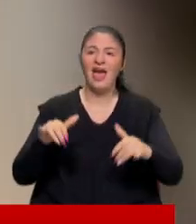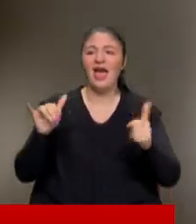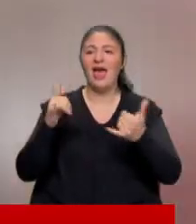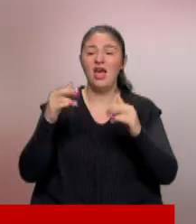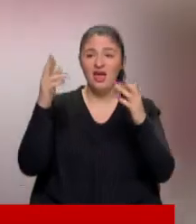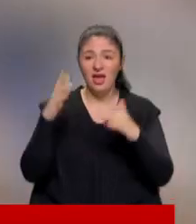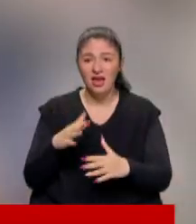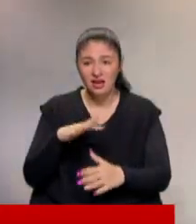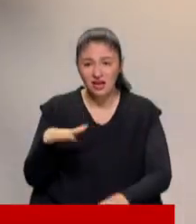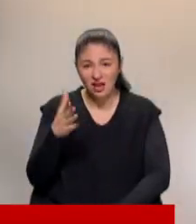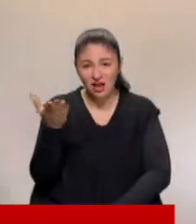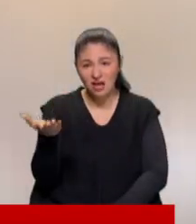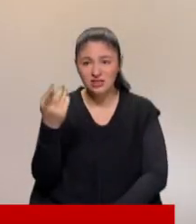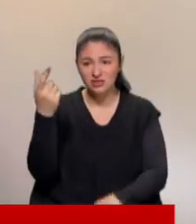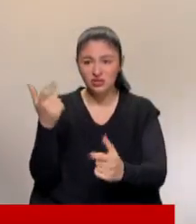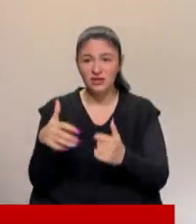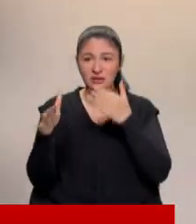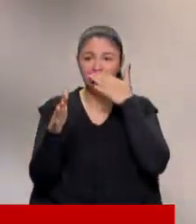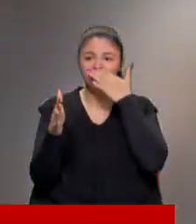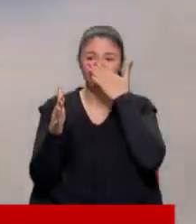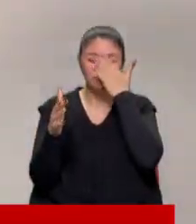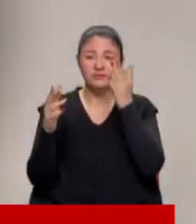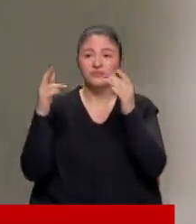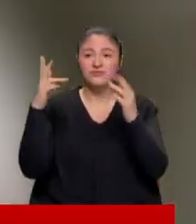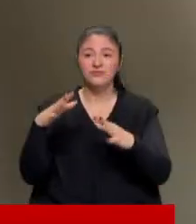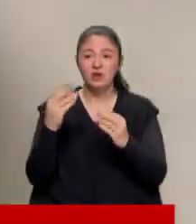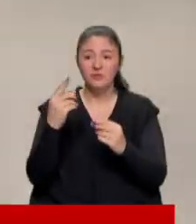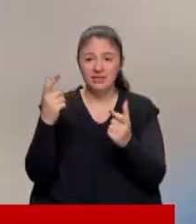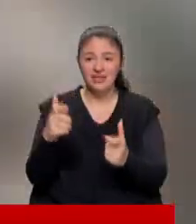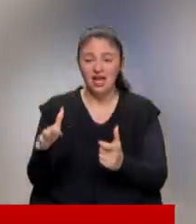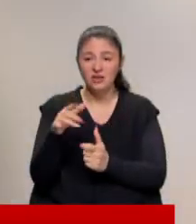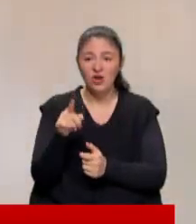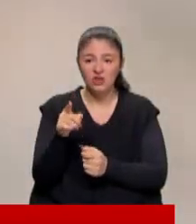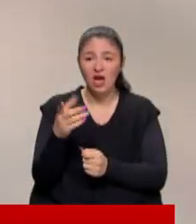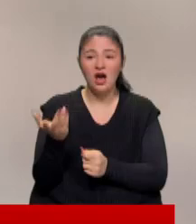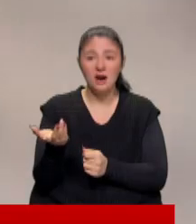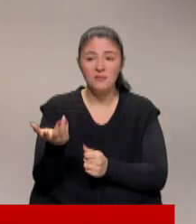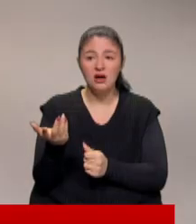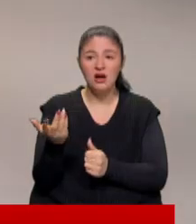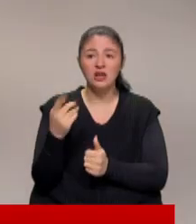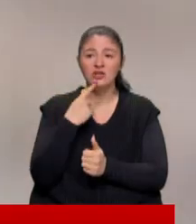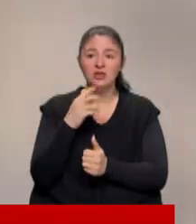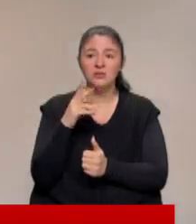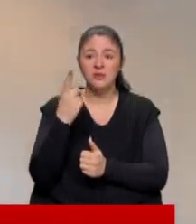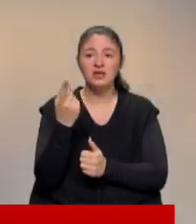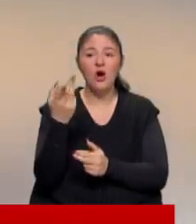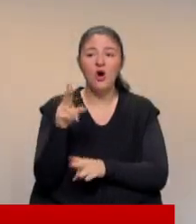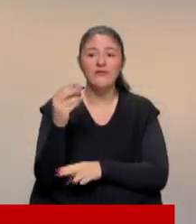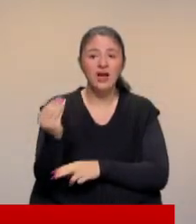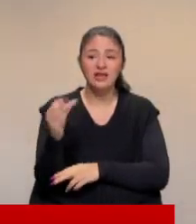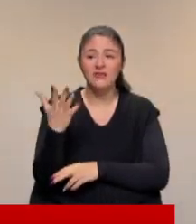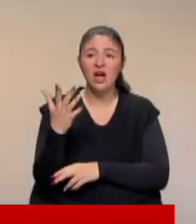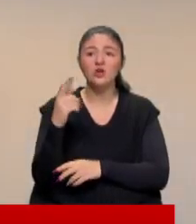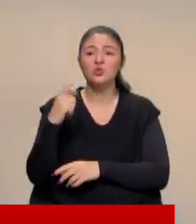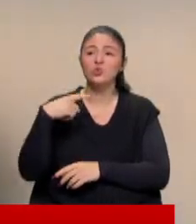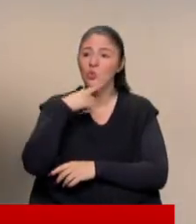işte enkaza dönmüş bir şehir, enkaza dönmüş bir kent Gazze. Ancak onlar işte söylediğim gibi ya öldürdükleri ya da